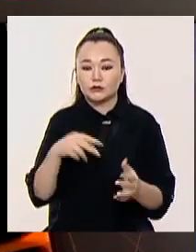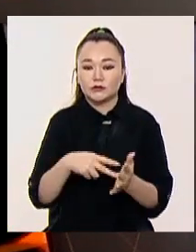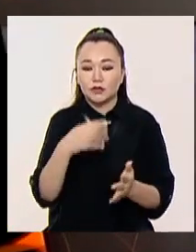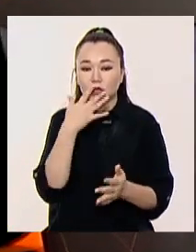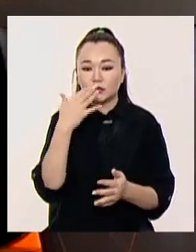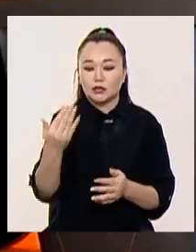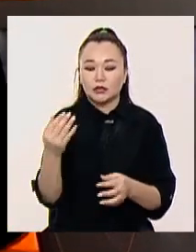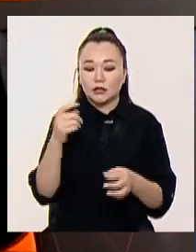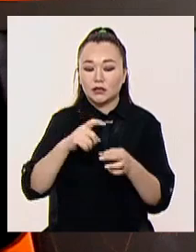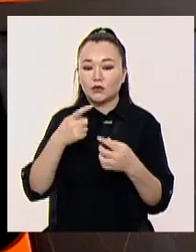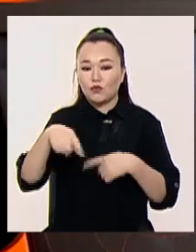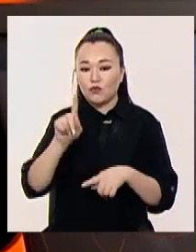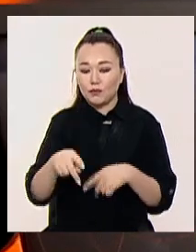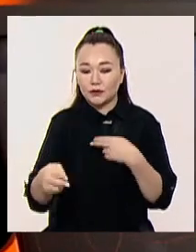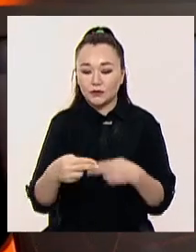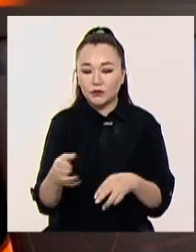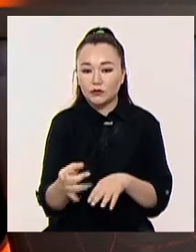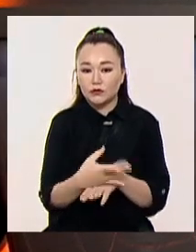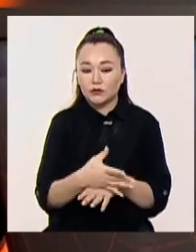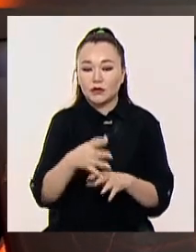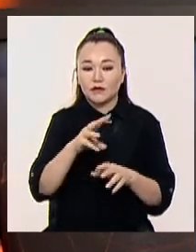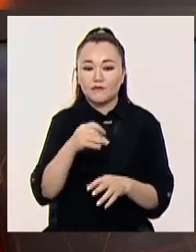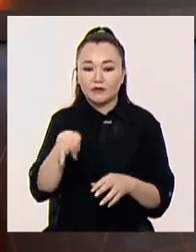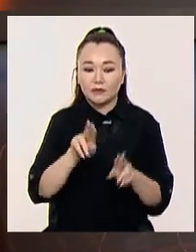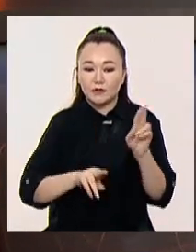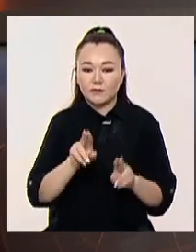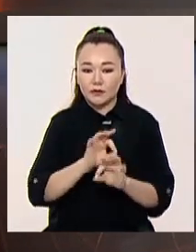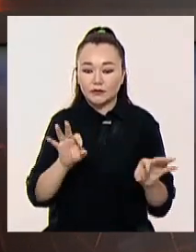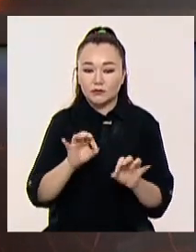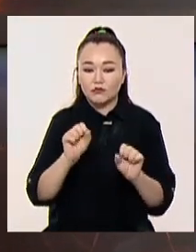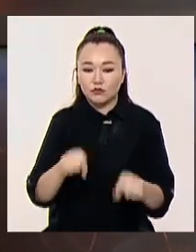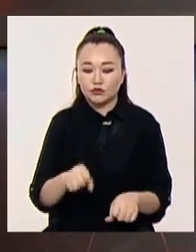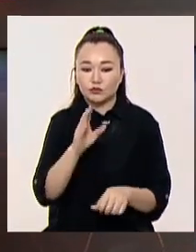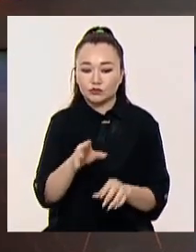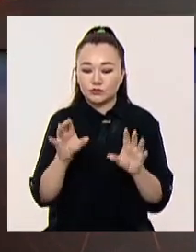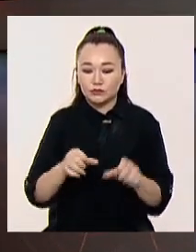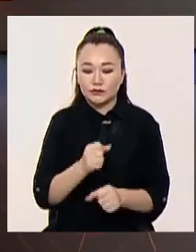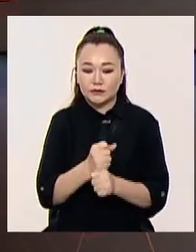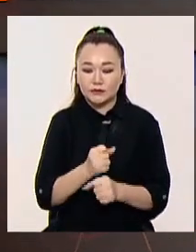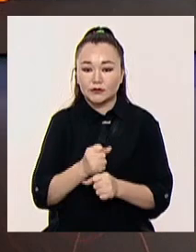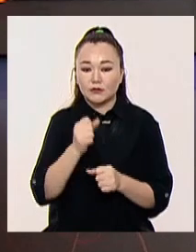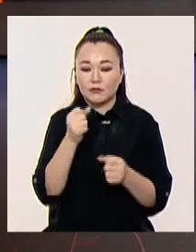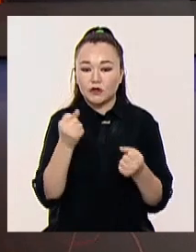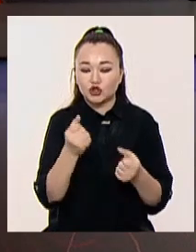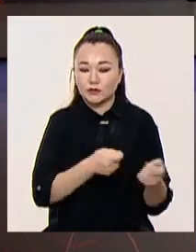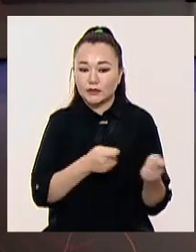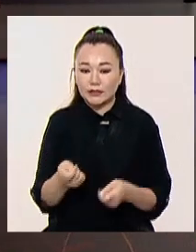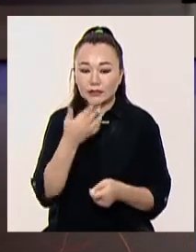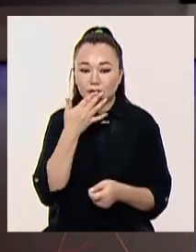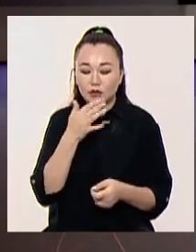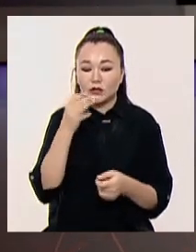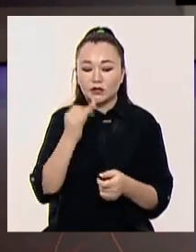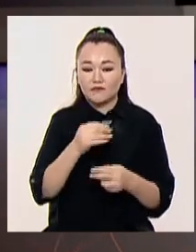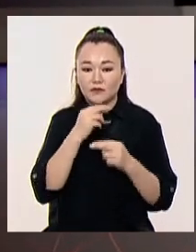иностранной регистрацией. Сегодня в МВД рассказали о правилах, по которым можно будет узаконить ввезенные машины. А также